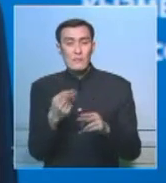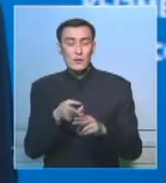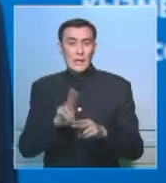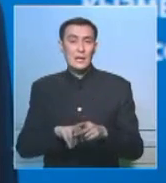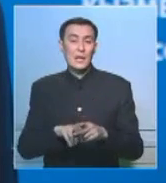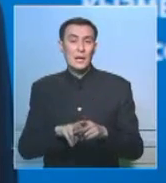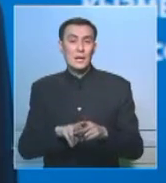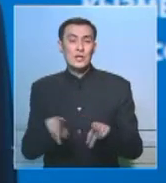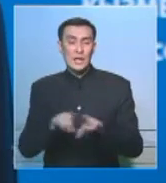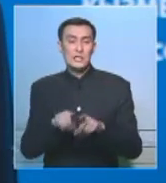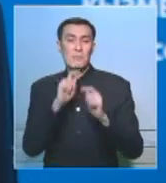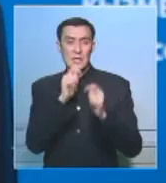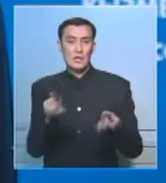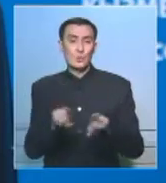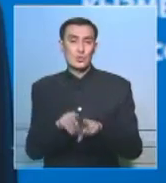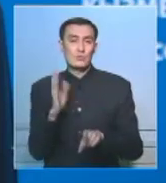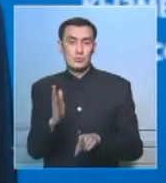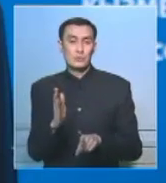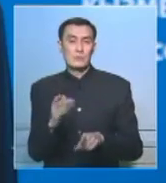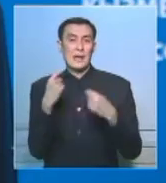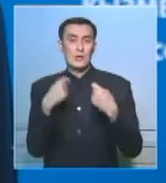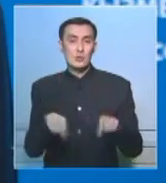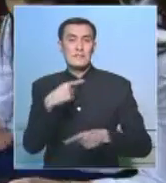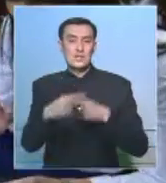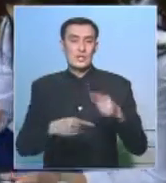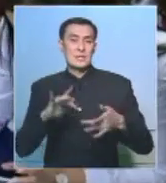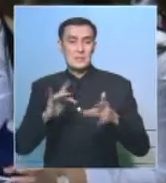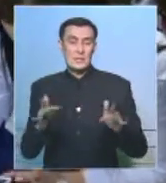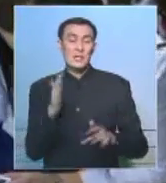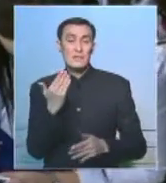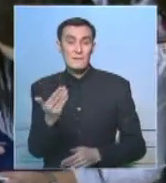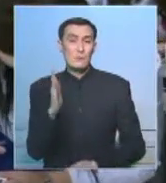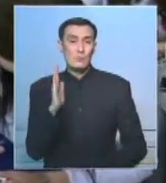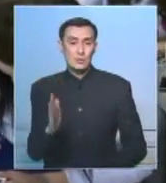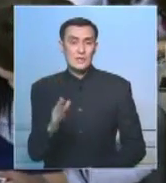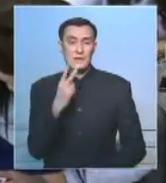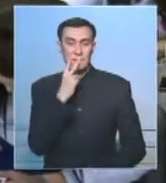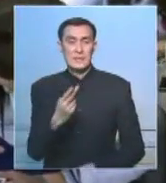подарки также будут реализовываться через этот сайт, и вы будете видеть всю информацию.